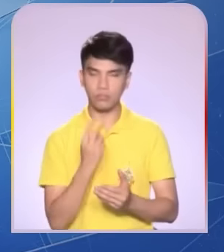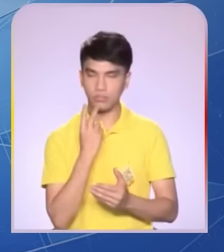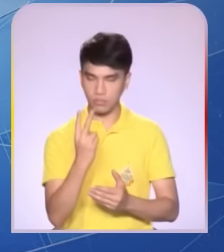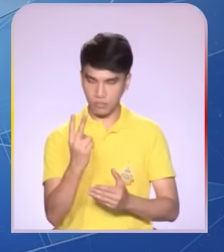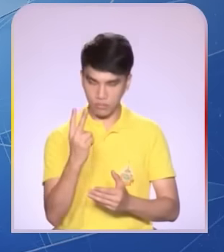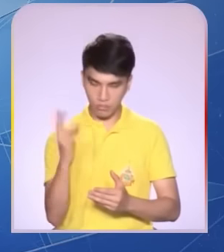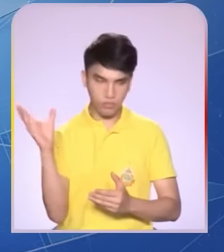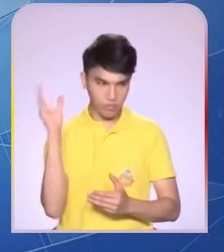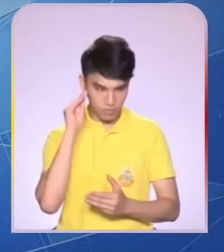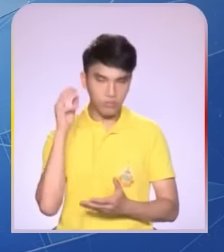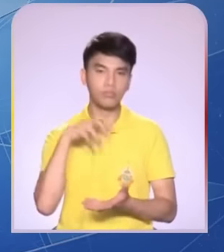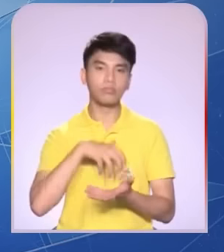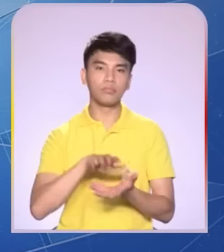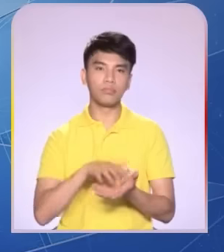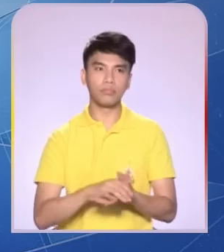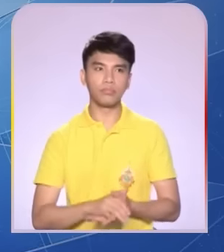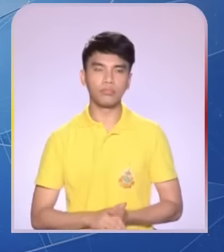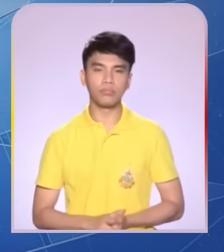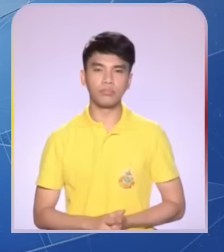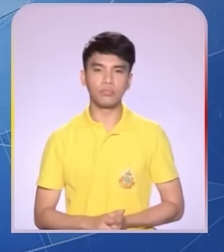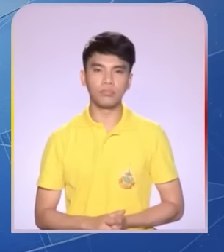คลิปกันบ้างค่ะ